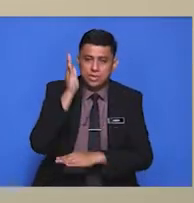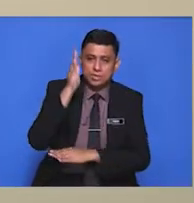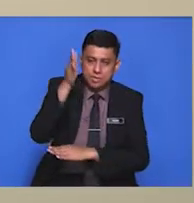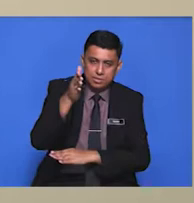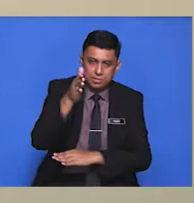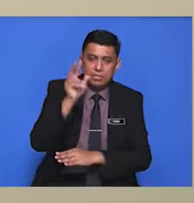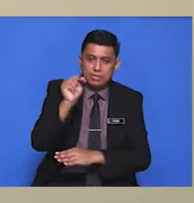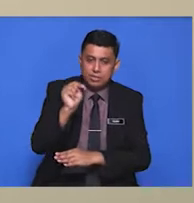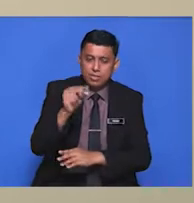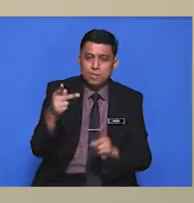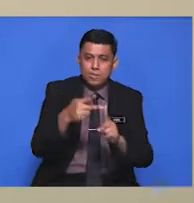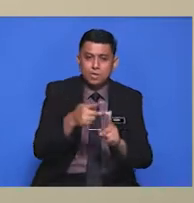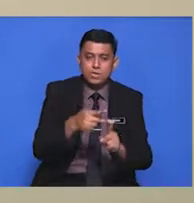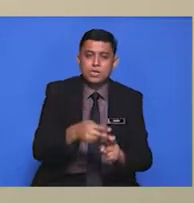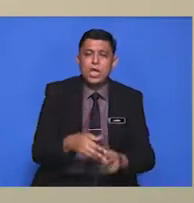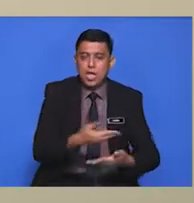isterinya.